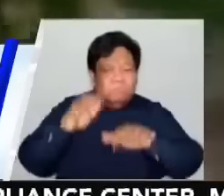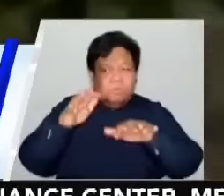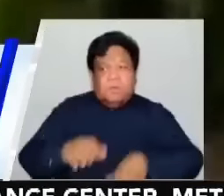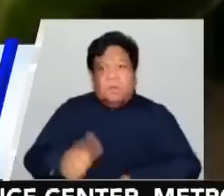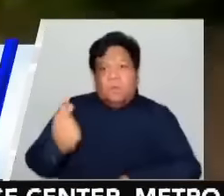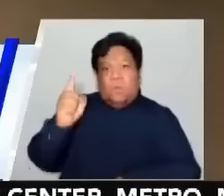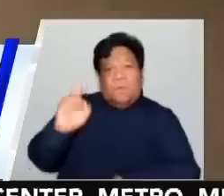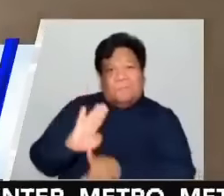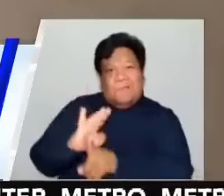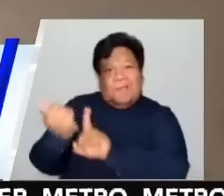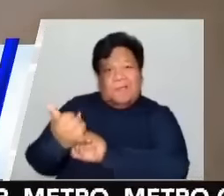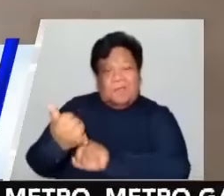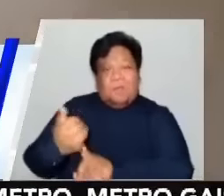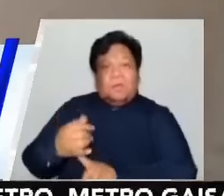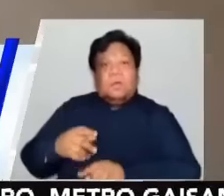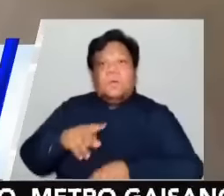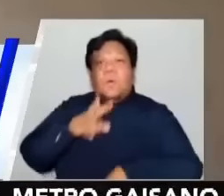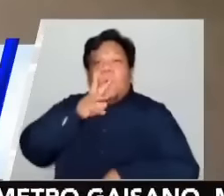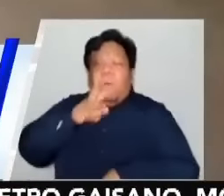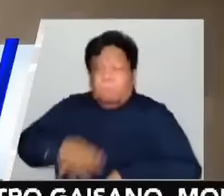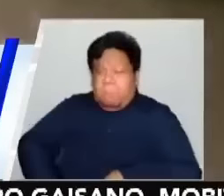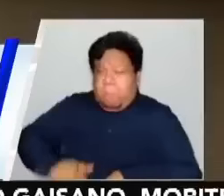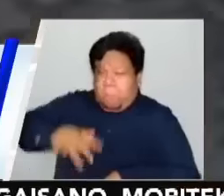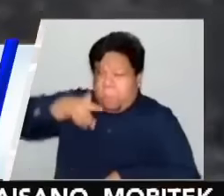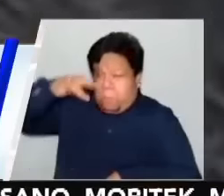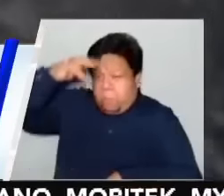sa tuktok ng matataas na puno.